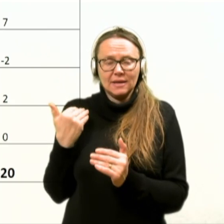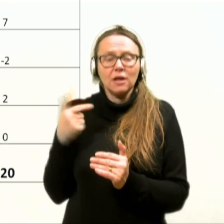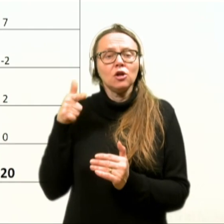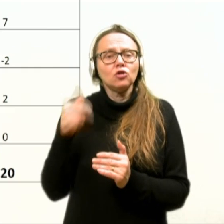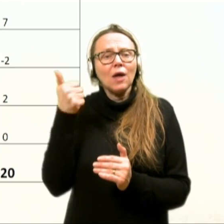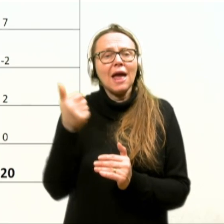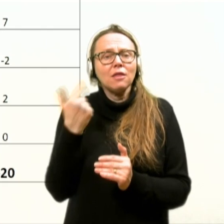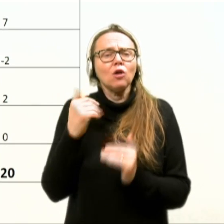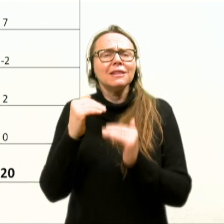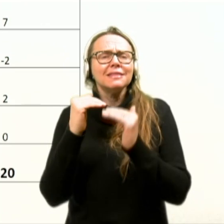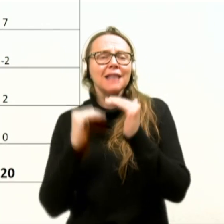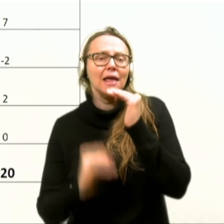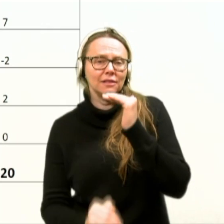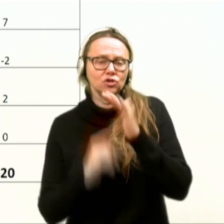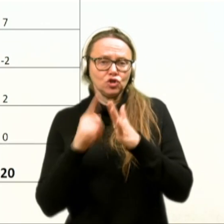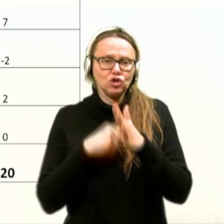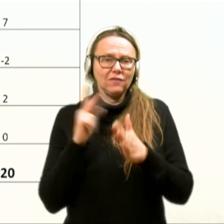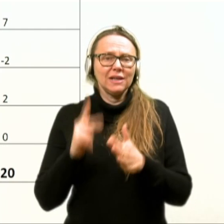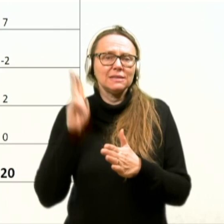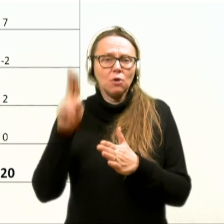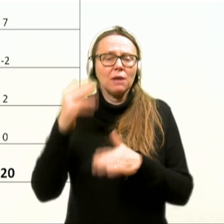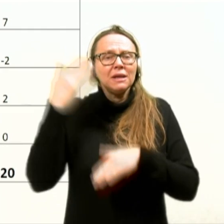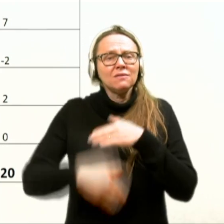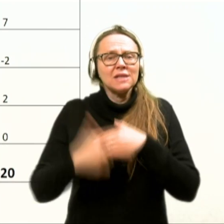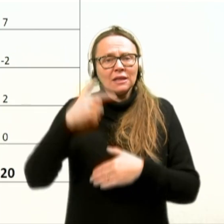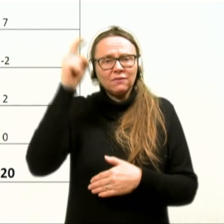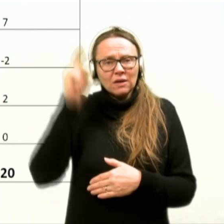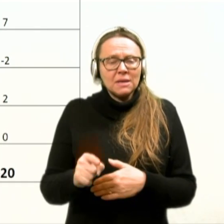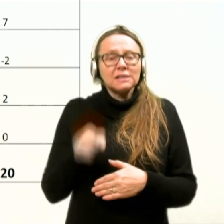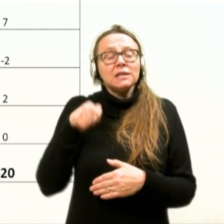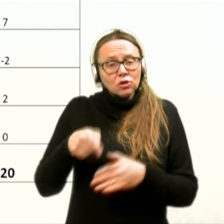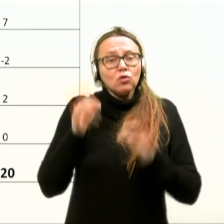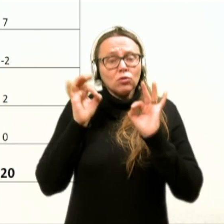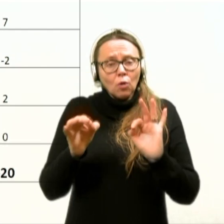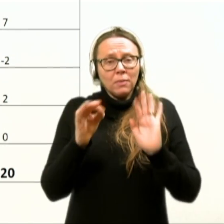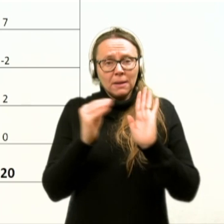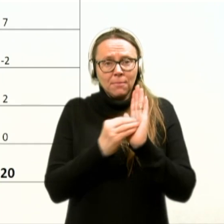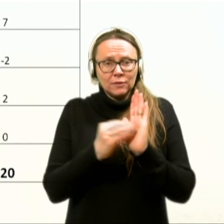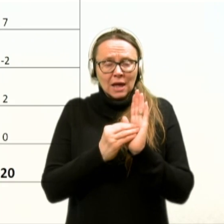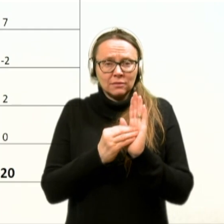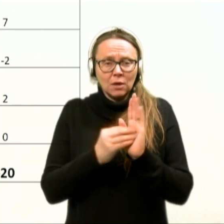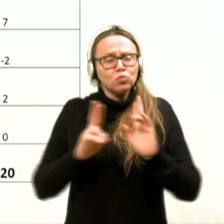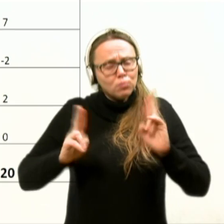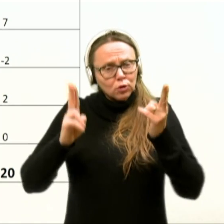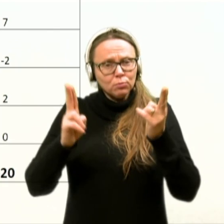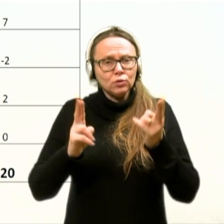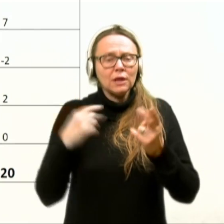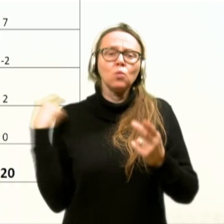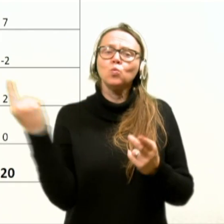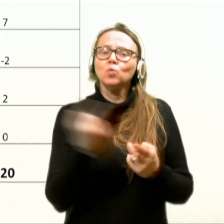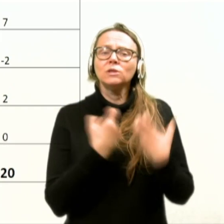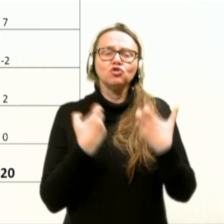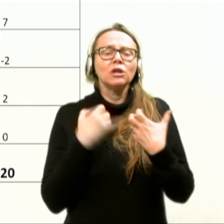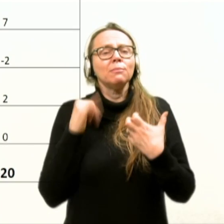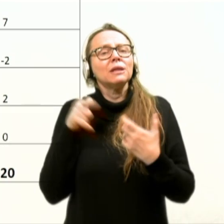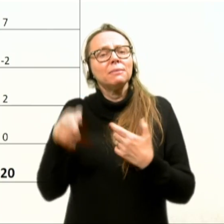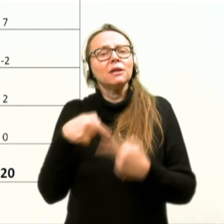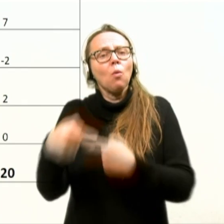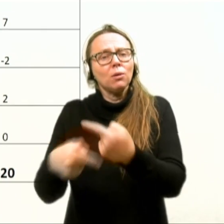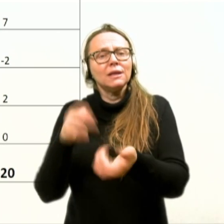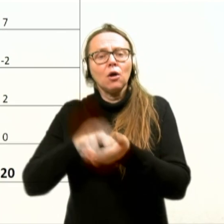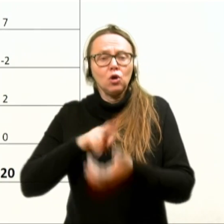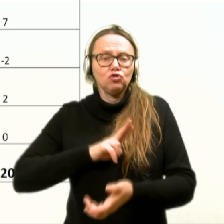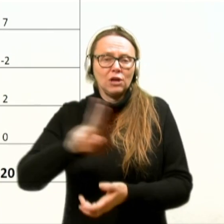izmed najnižjih števil, ki smo ga imeli v zadnjih 2 mesecih, kar je spodbuden podatek in vsi si želimo, da bi tako potekalo tudi